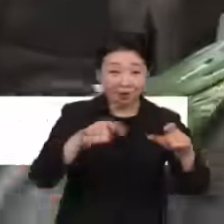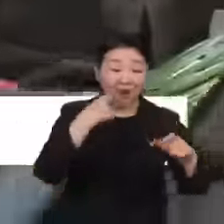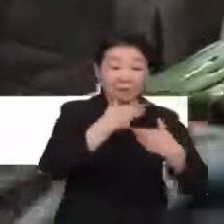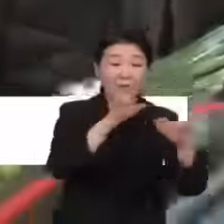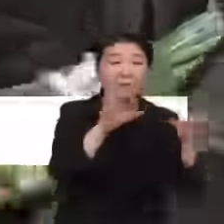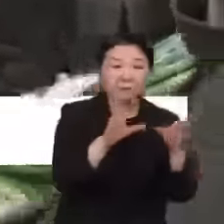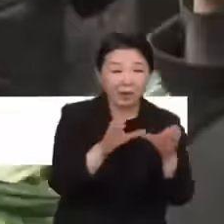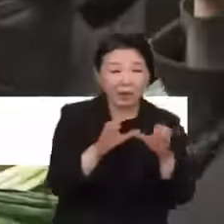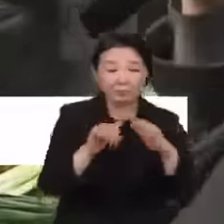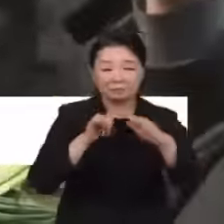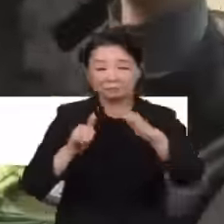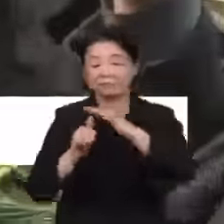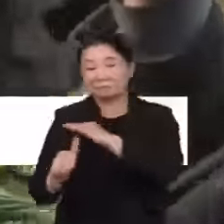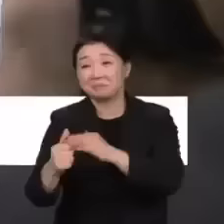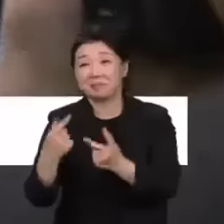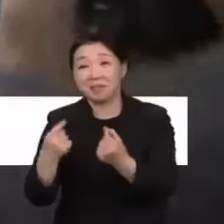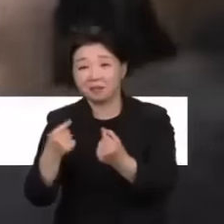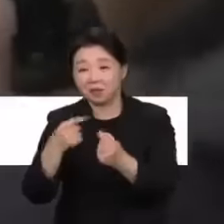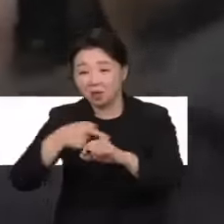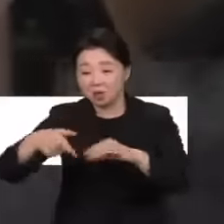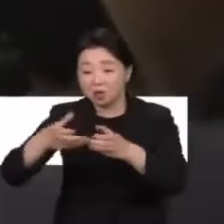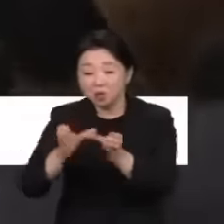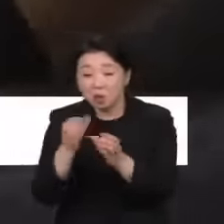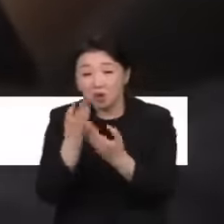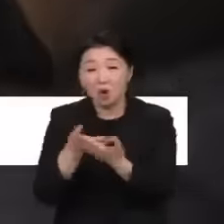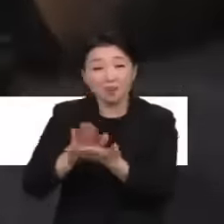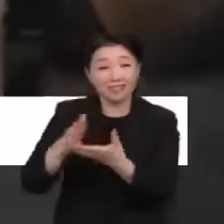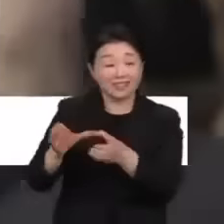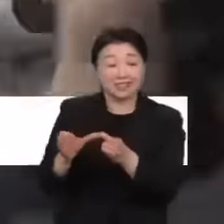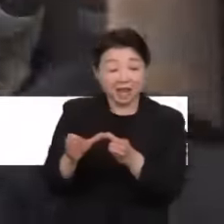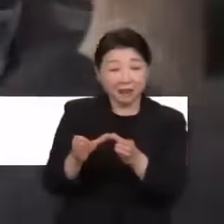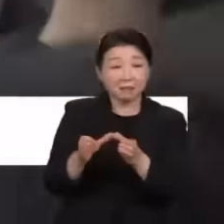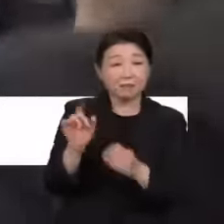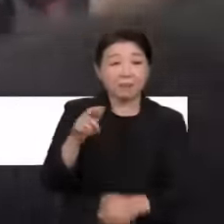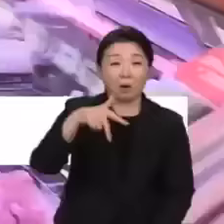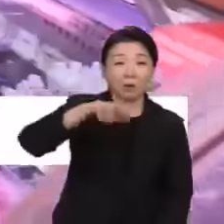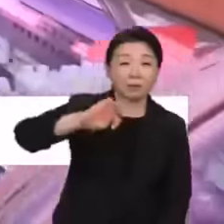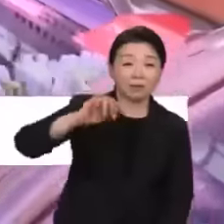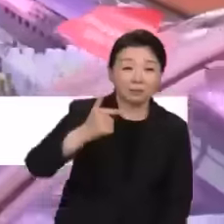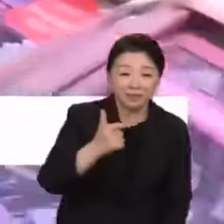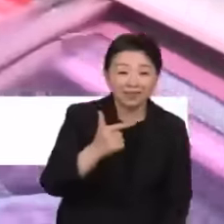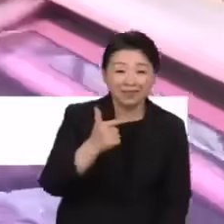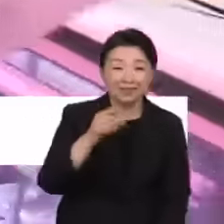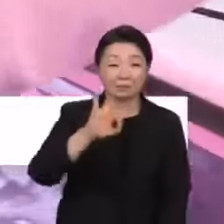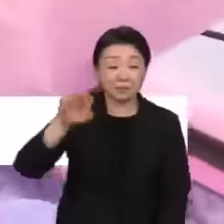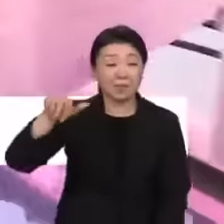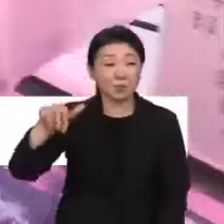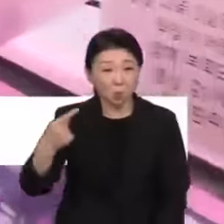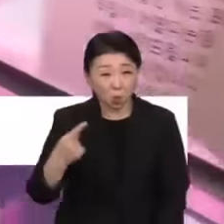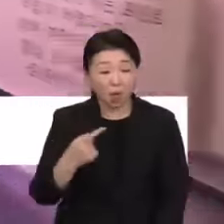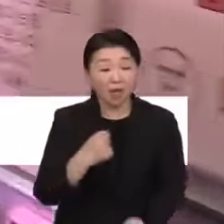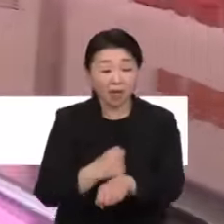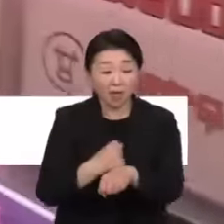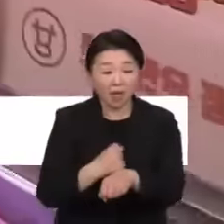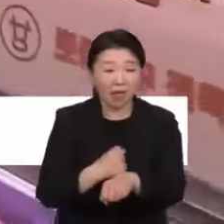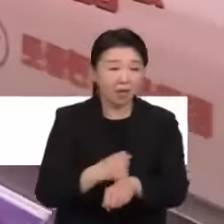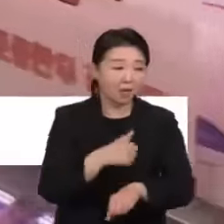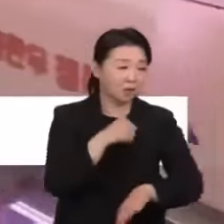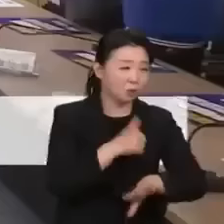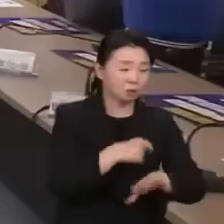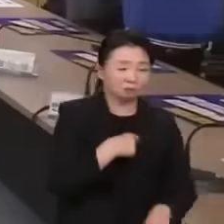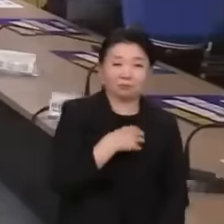비례대표는 조국혁신당을 선택해달라는 이른바 지민 비조를 내세운 조국혁신당의 돌풍이 이어지자 위기감이 작동한